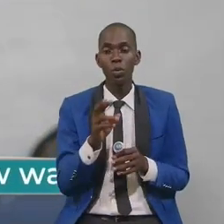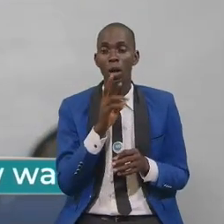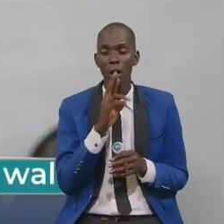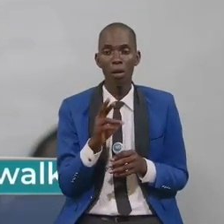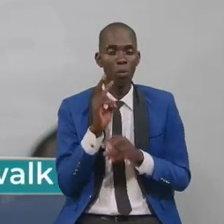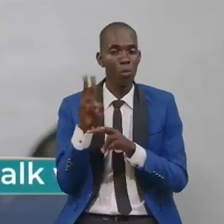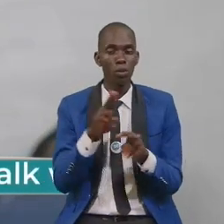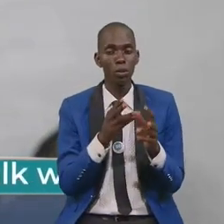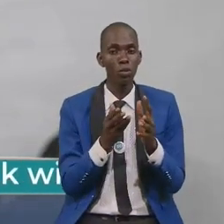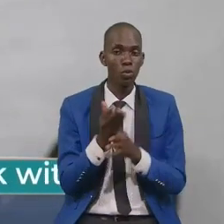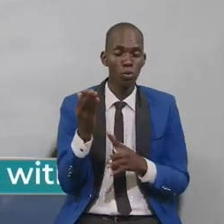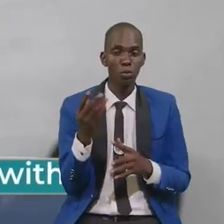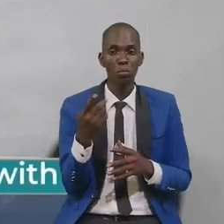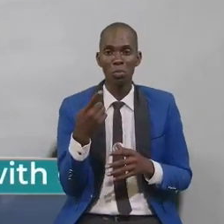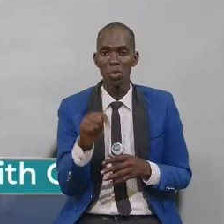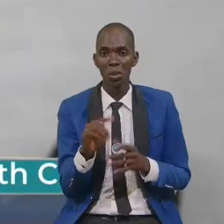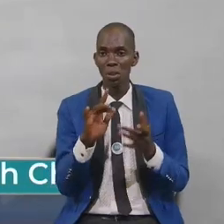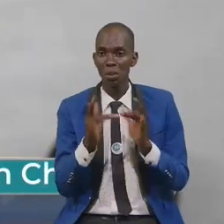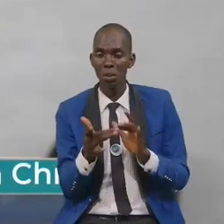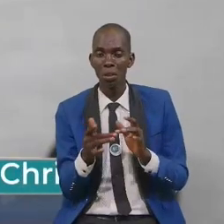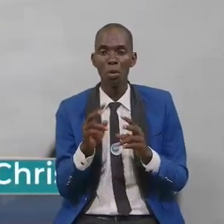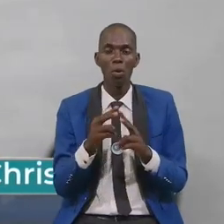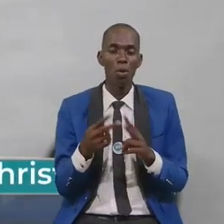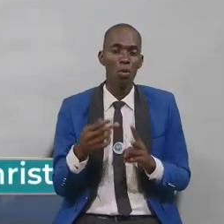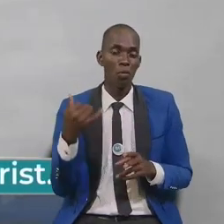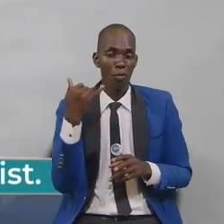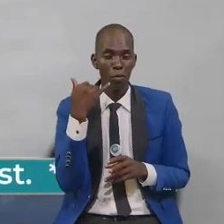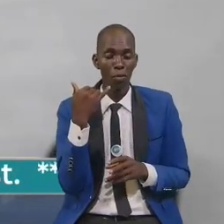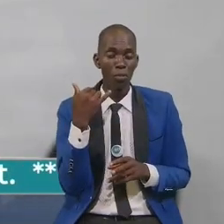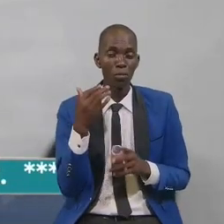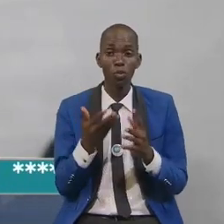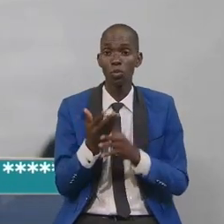vous aider comme ça nous pourrons vous accompagner